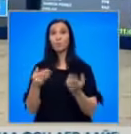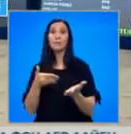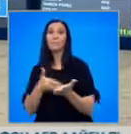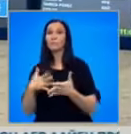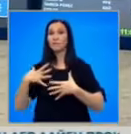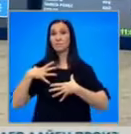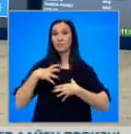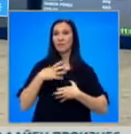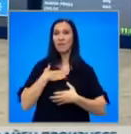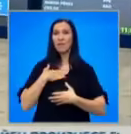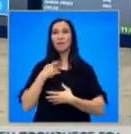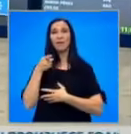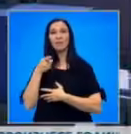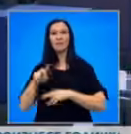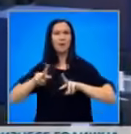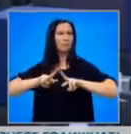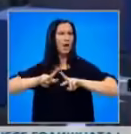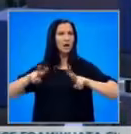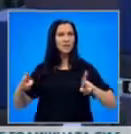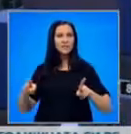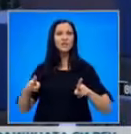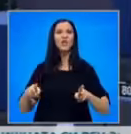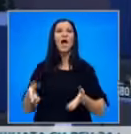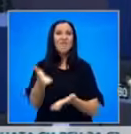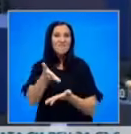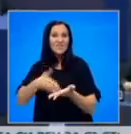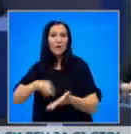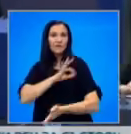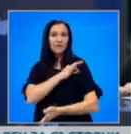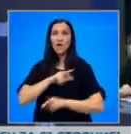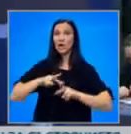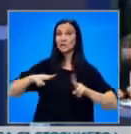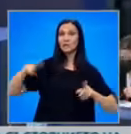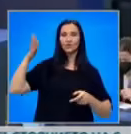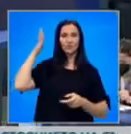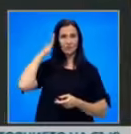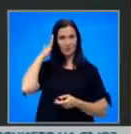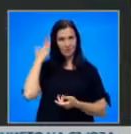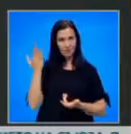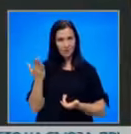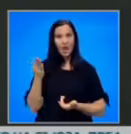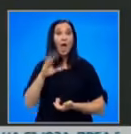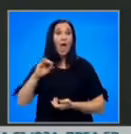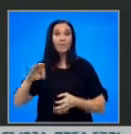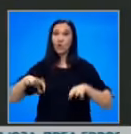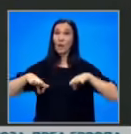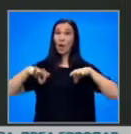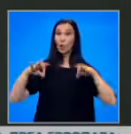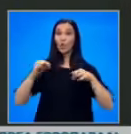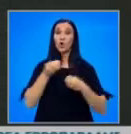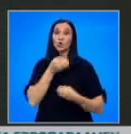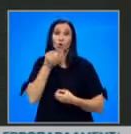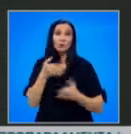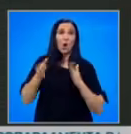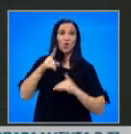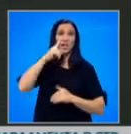за притеснения има и това са различията в дела на вакцинираните в различните държави. Европа е готова. Осигурили